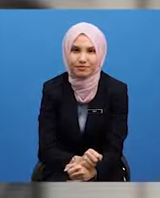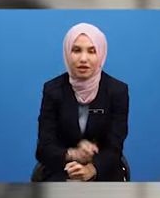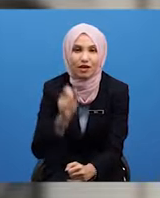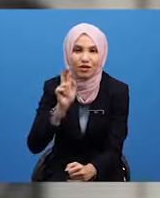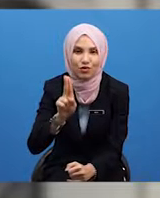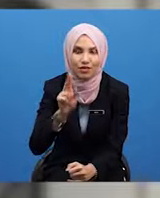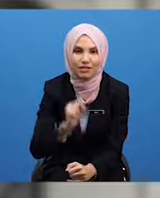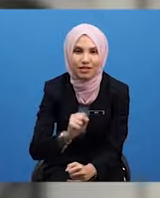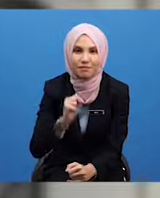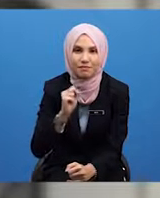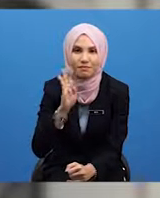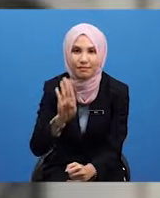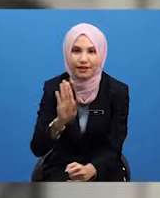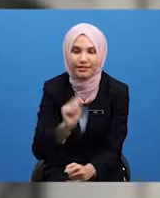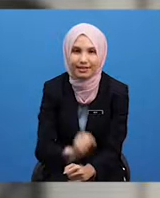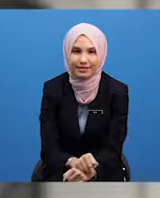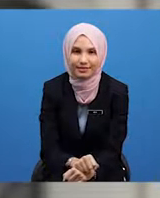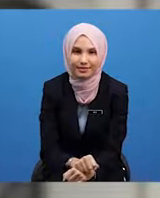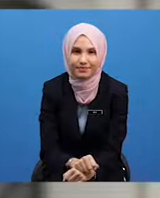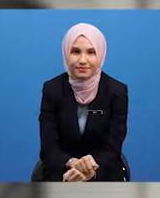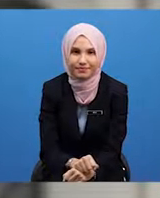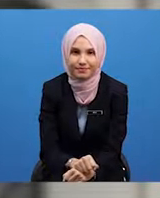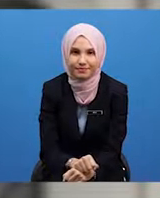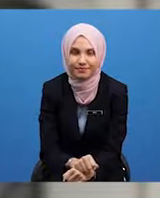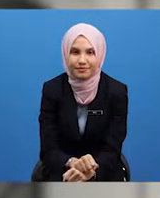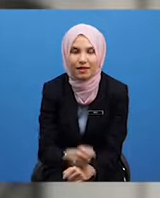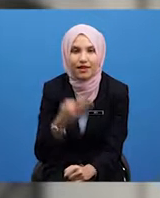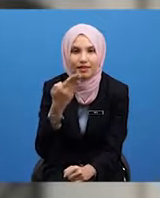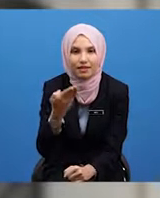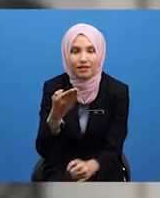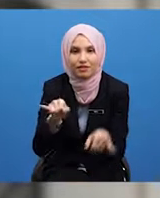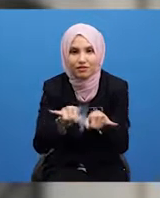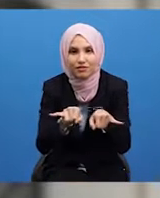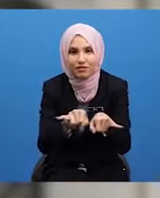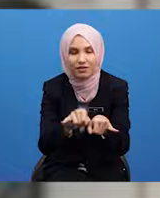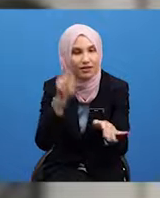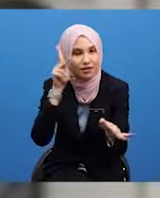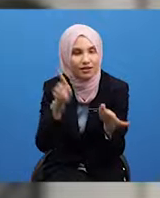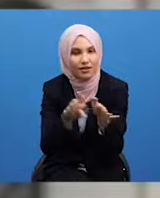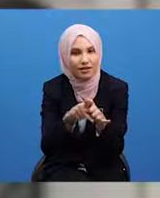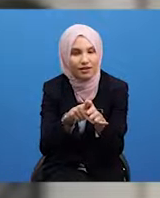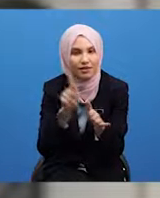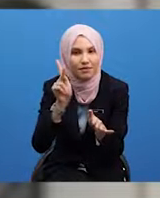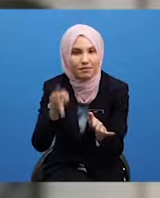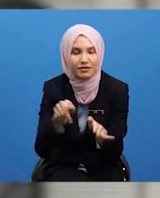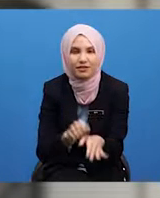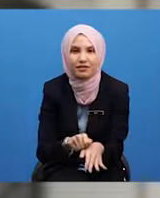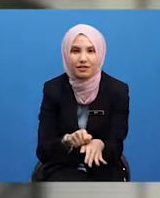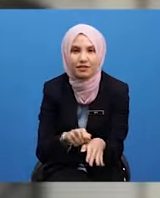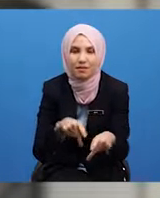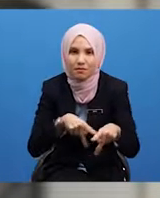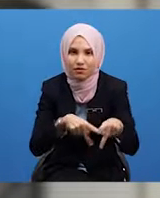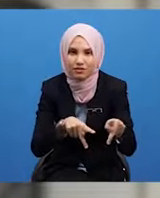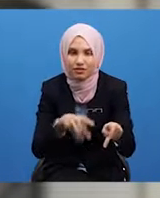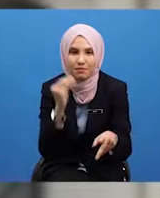unisex dan bunga bisex. Anda juga telah mengenal pasti proses pendebungaan